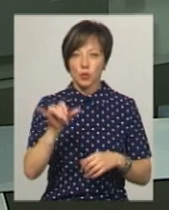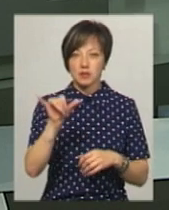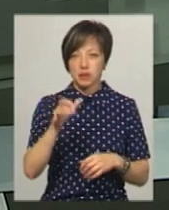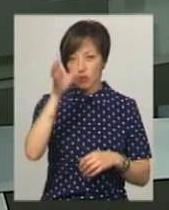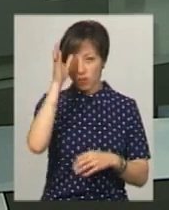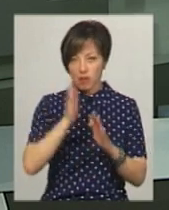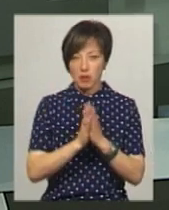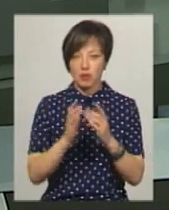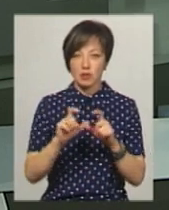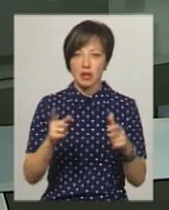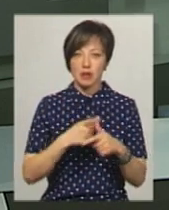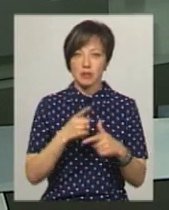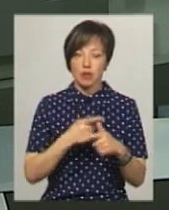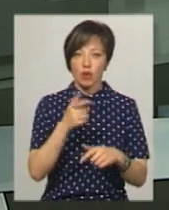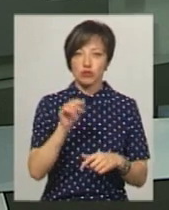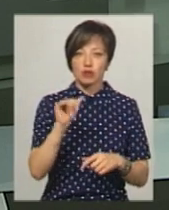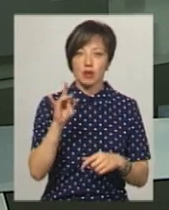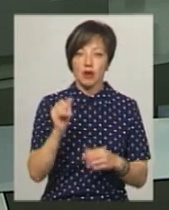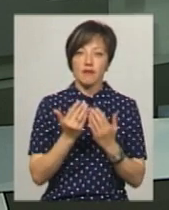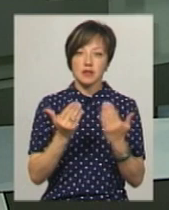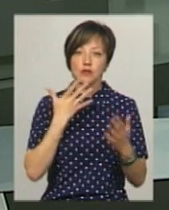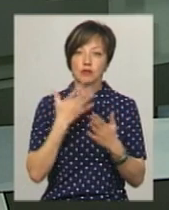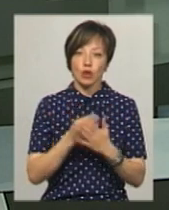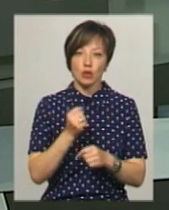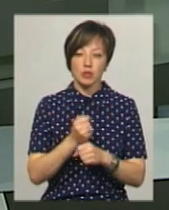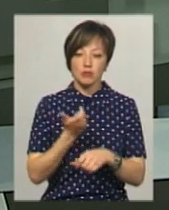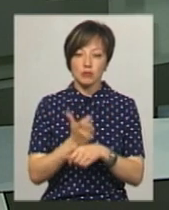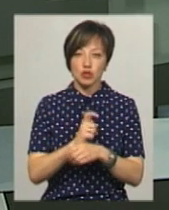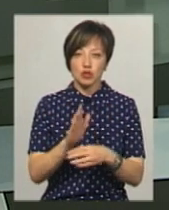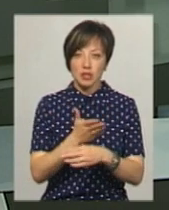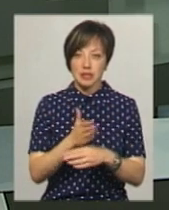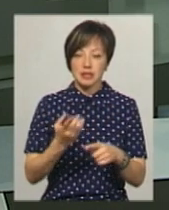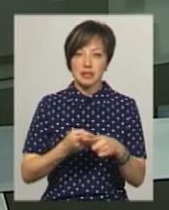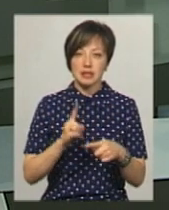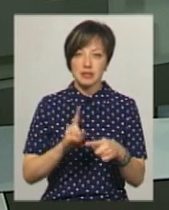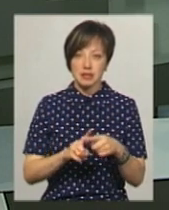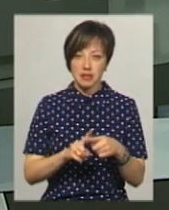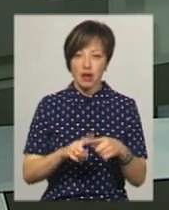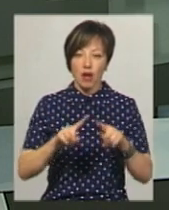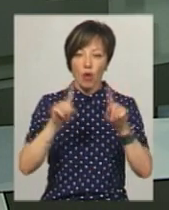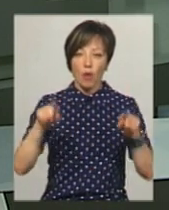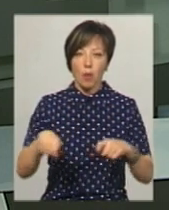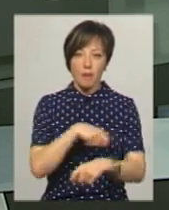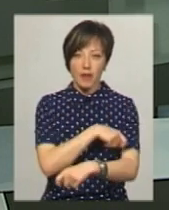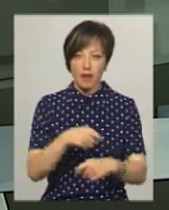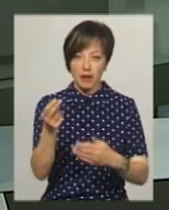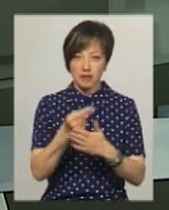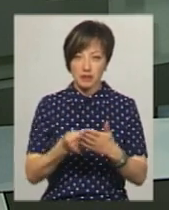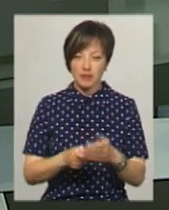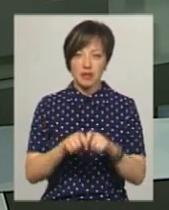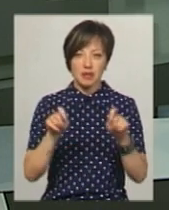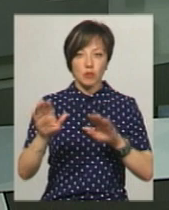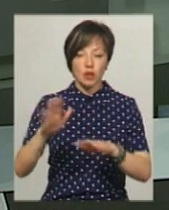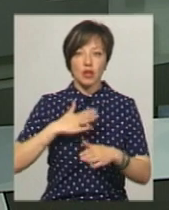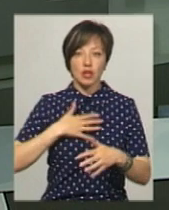універсальній науковій бібліотеці імені Олеся Гончара виставку своїх робіт, більша частина яких – це неткані гобелени. На відкритті виставки побували